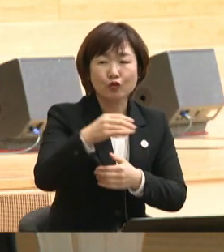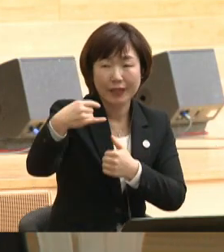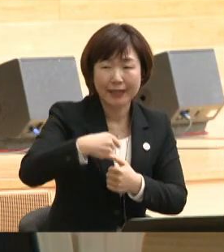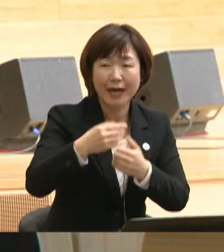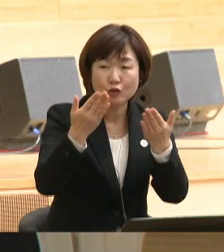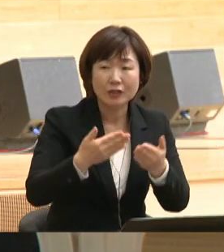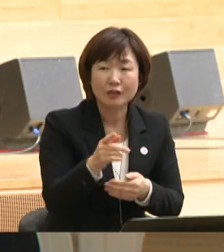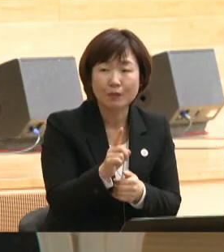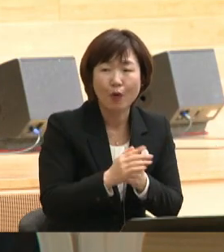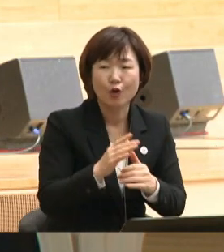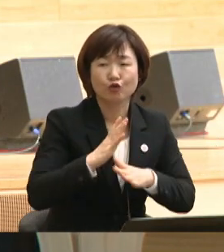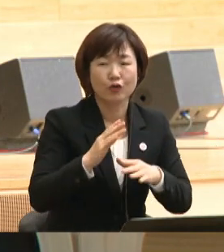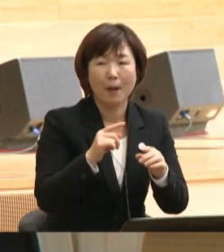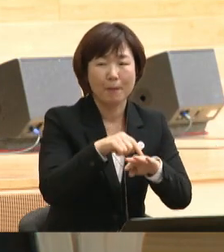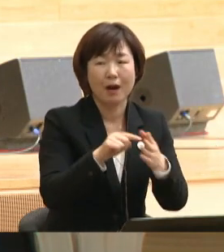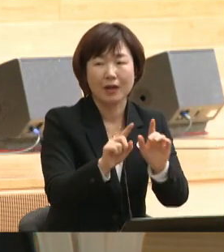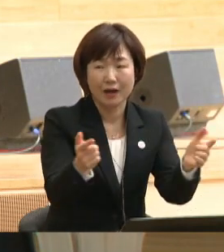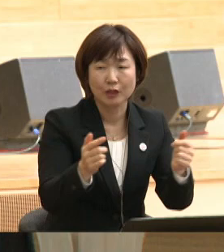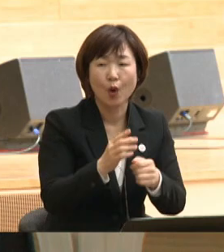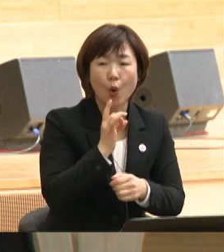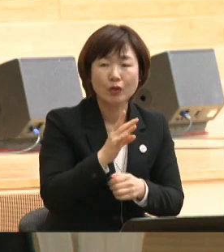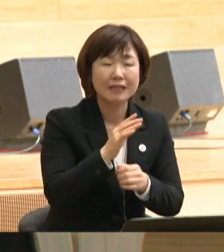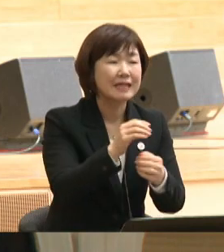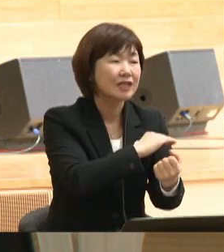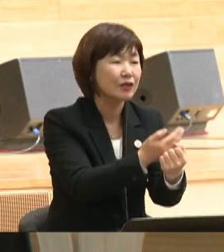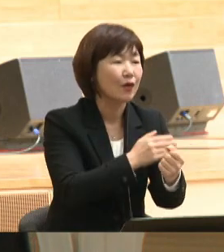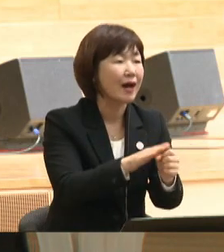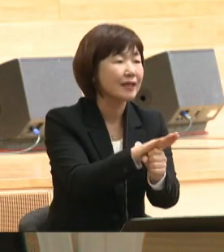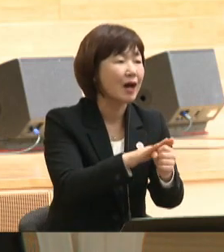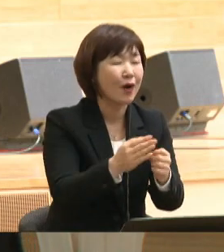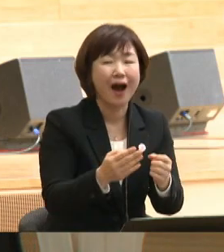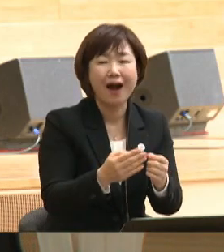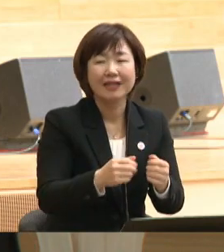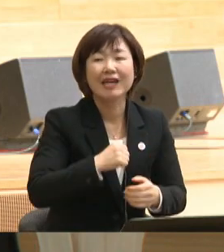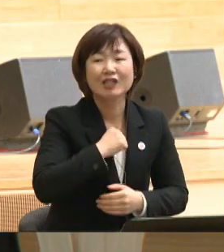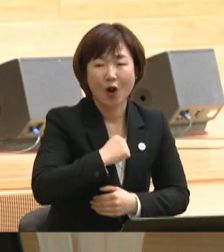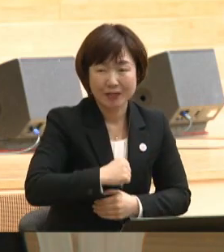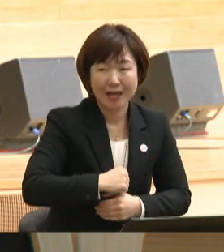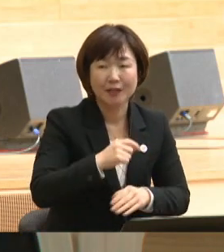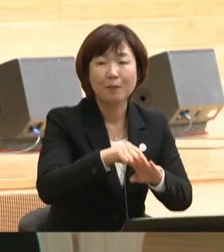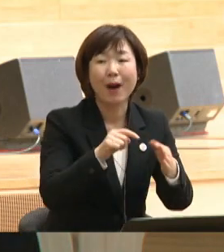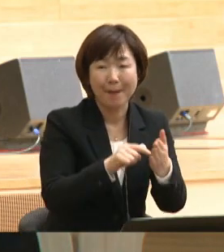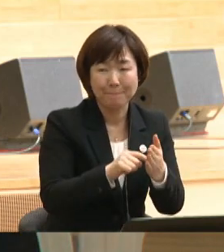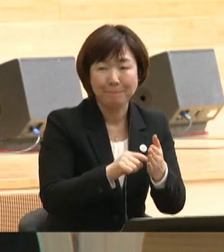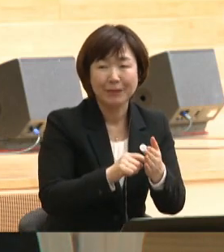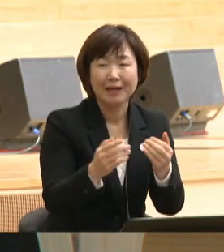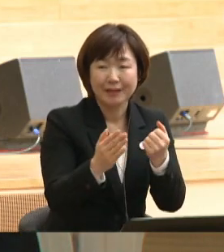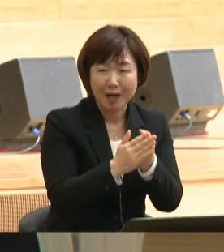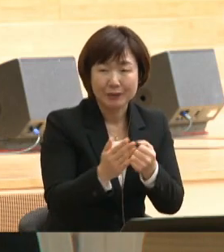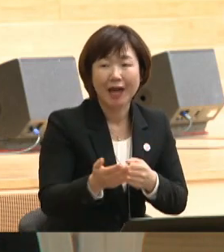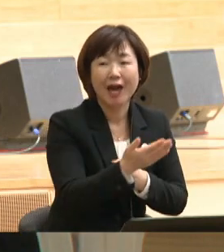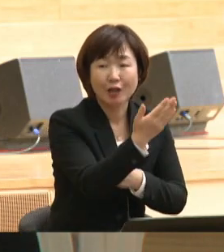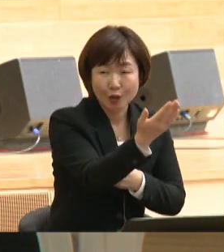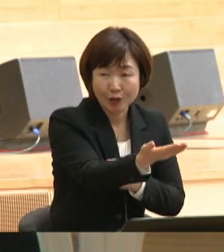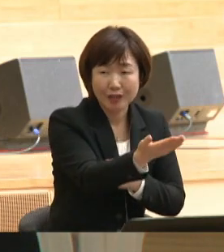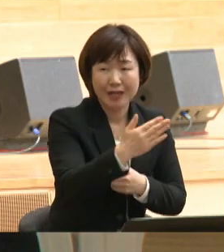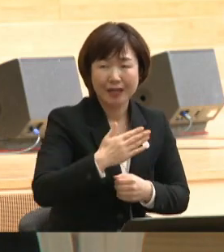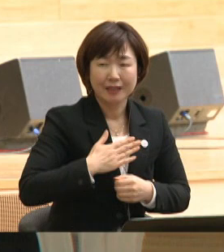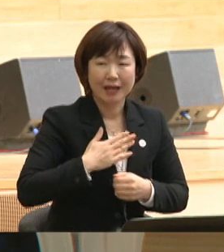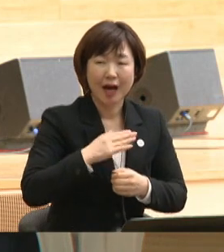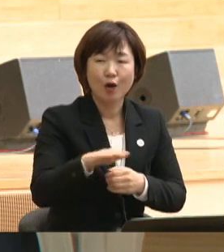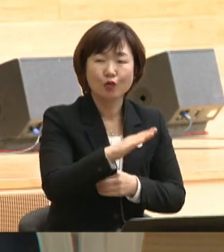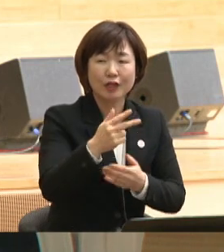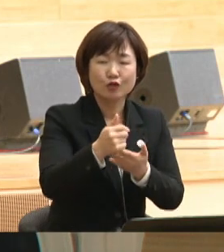주신 것은 두려워하는 마음이 아니요 오직 능력과 사랑과 절제하는 마음이니 그러므로 너는 내가 우리